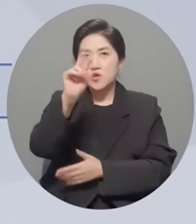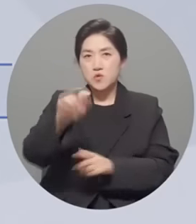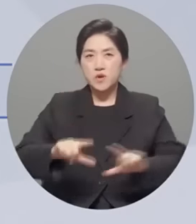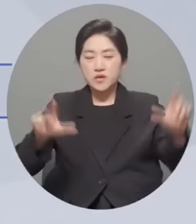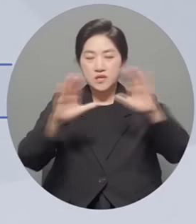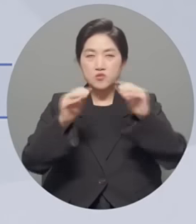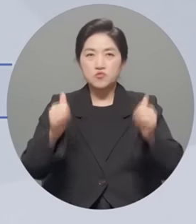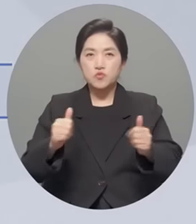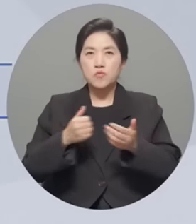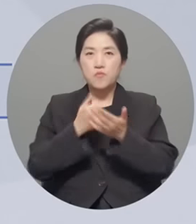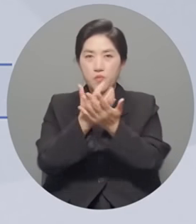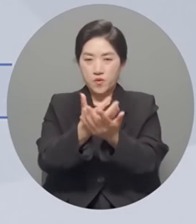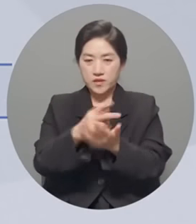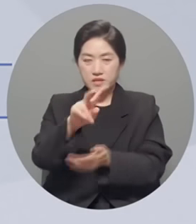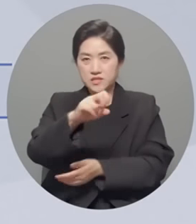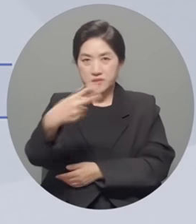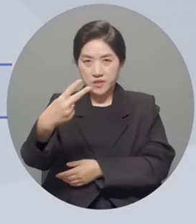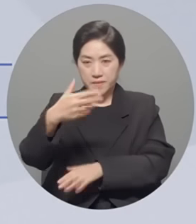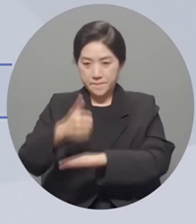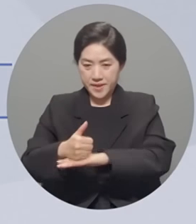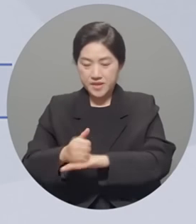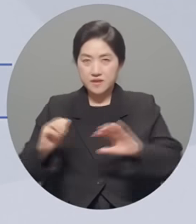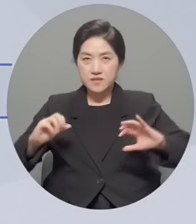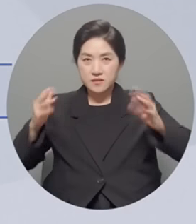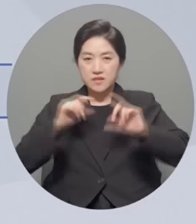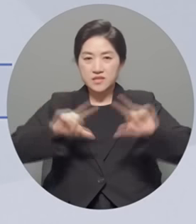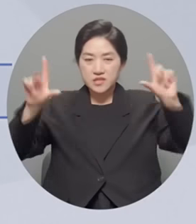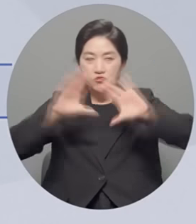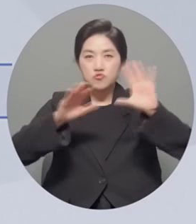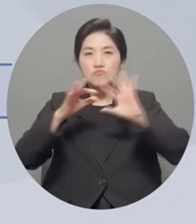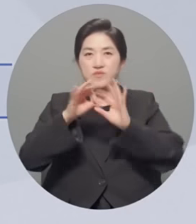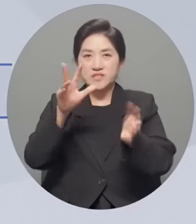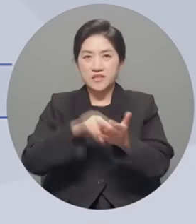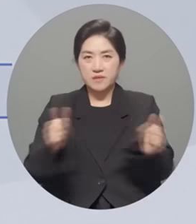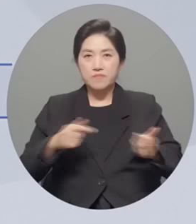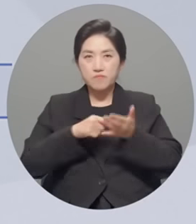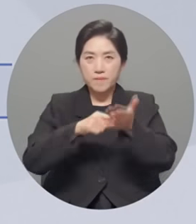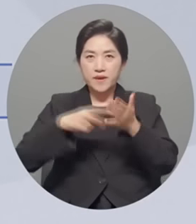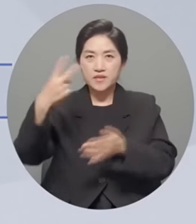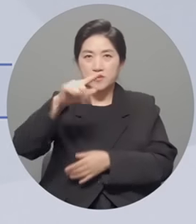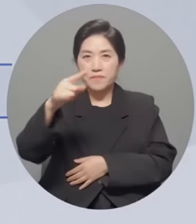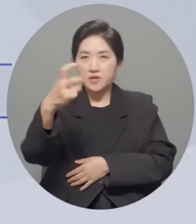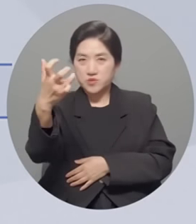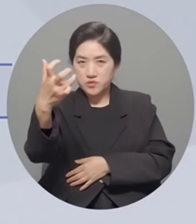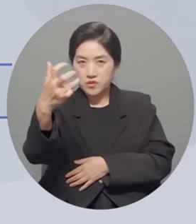보고서에 따르면 2022년 말 전 세계 기후소송은 모두 2,180건입니다.